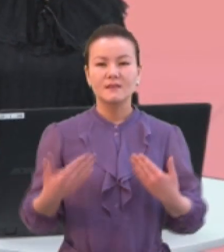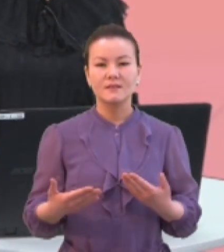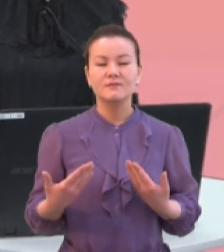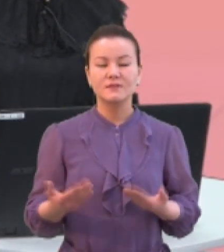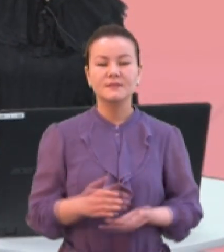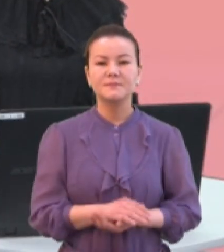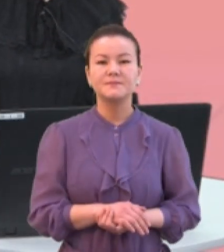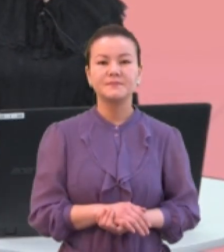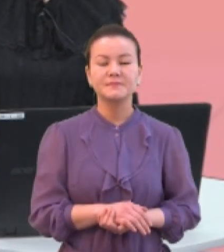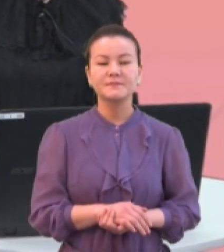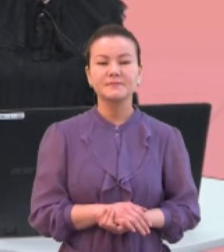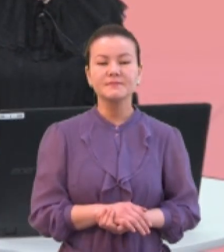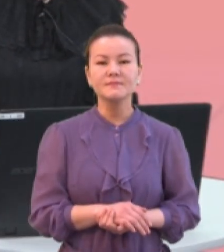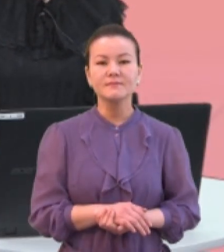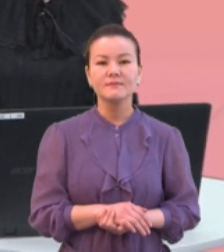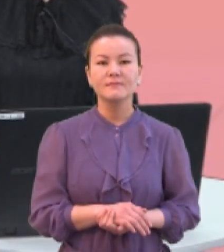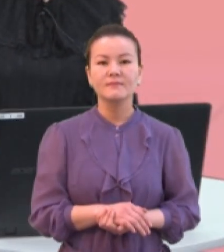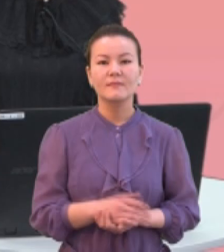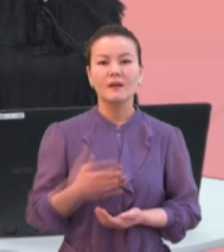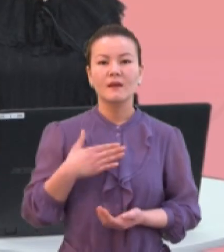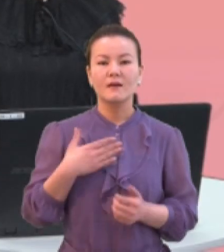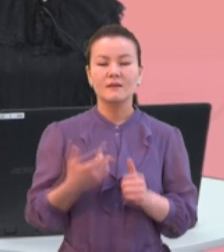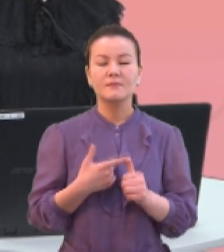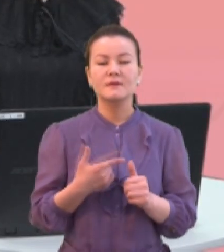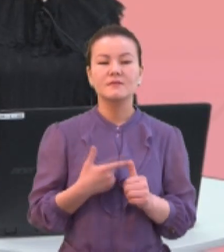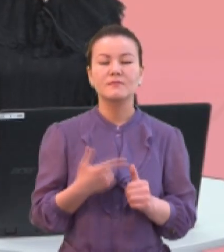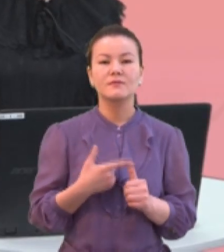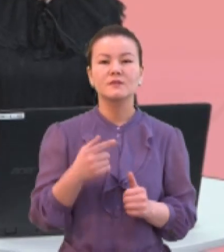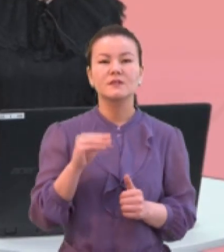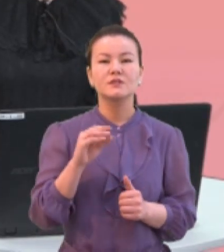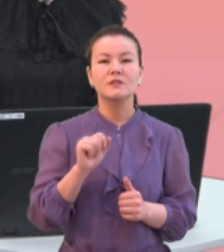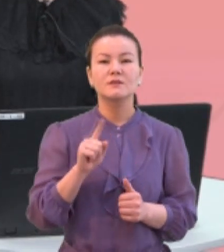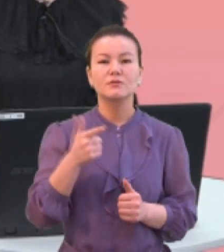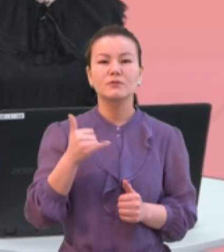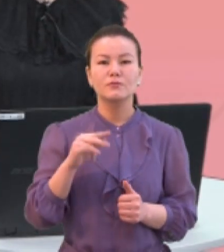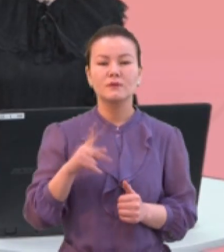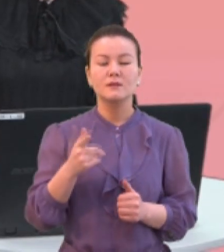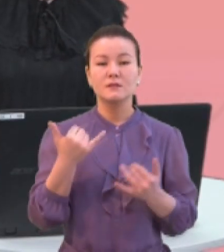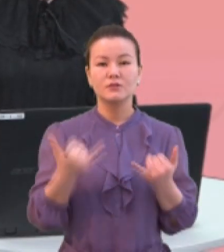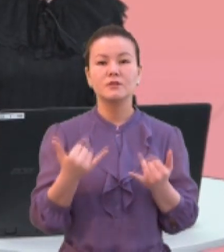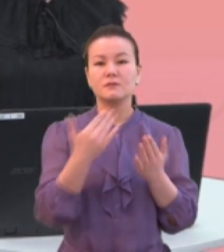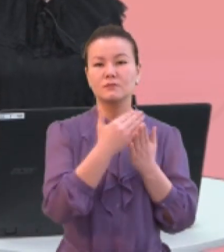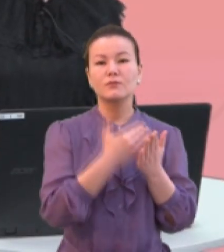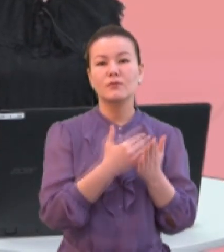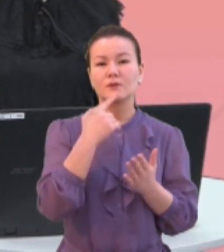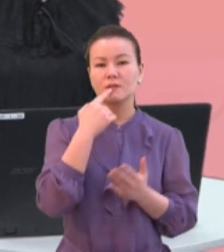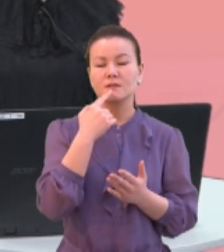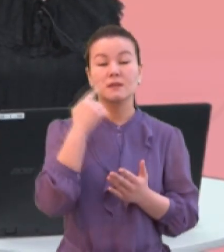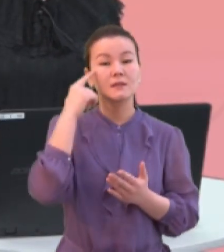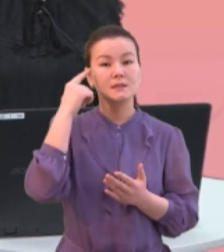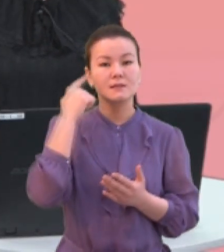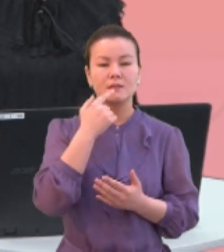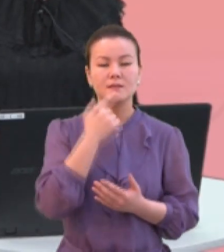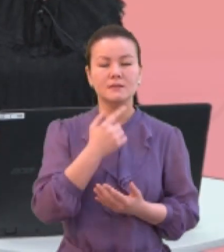Саламатсыздарбы. Адаттагыдай эле мен Макибаева Жазгүл Темирбековна кыргыз тили сабагы сиздер менен бирдикте.